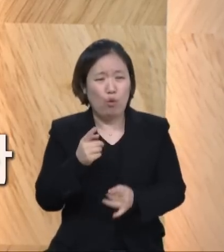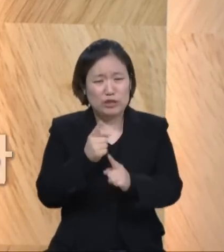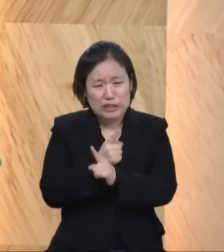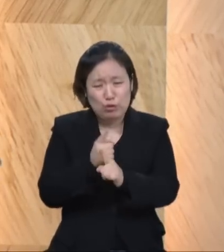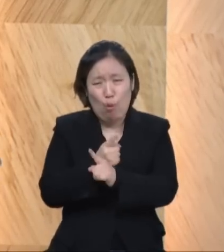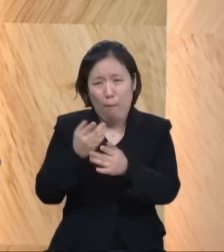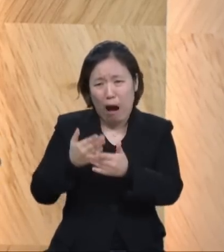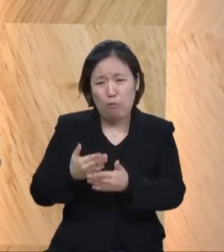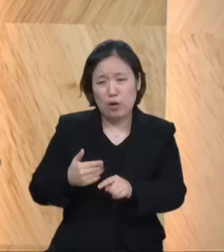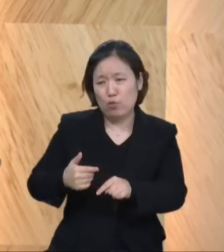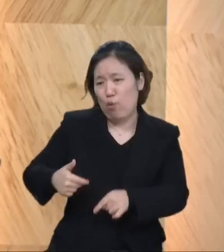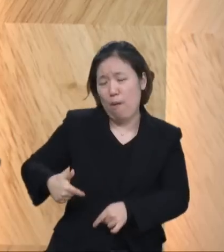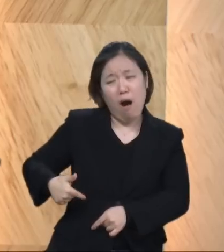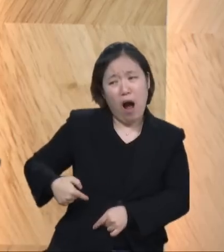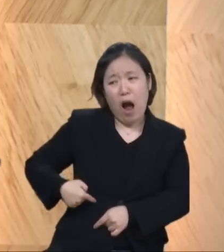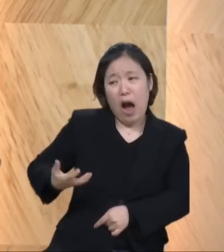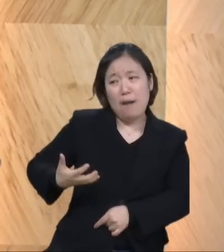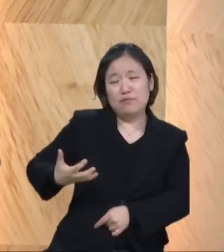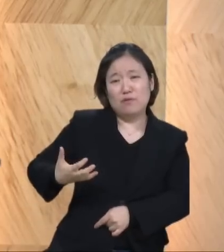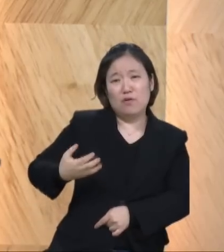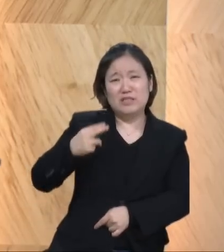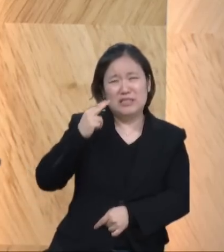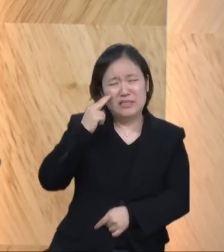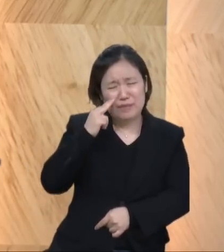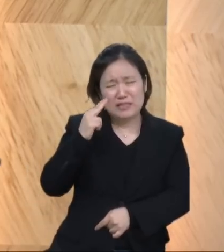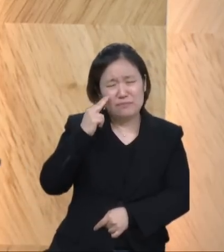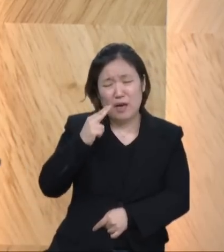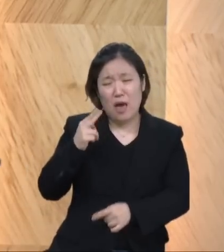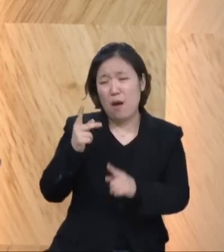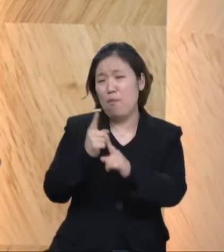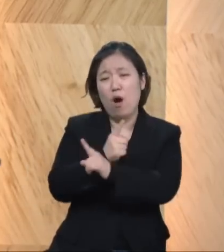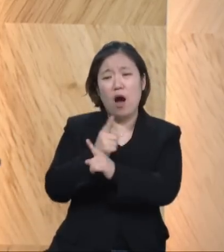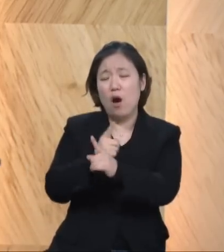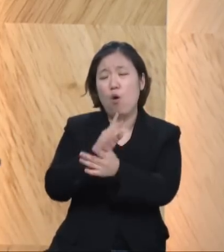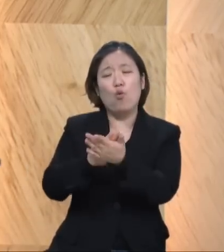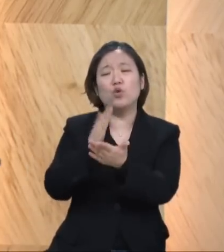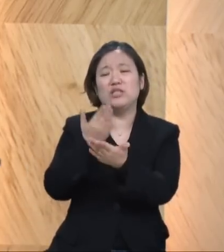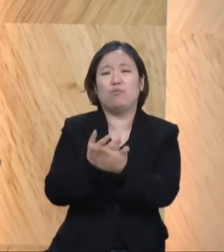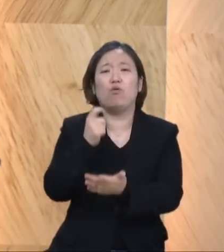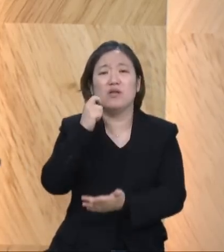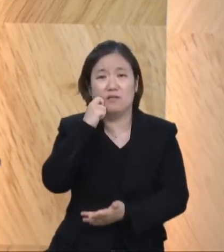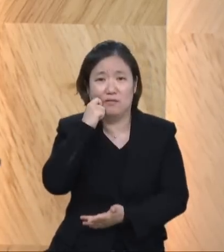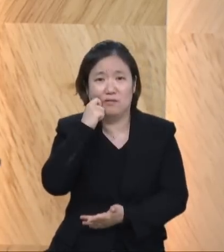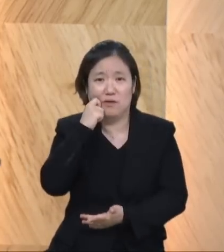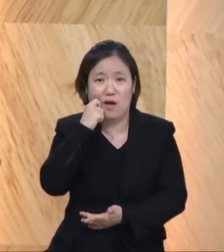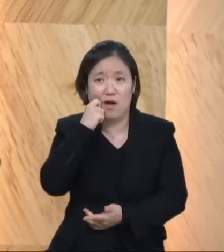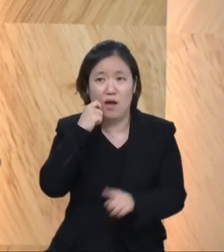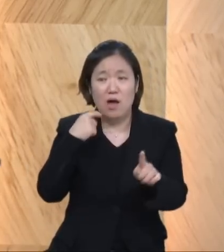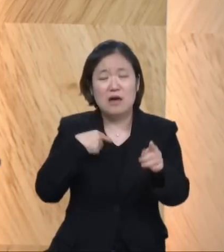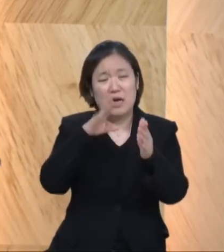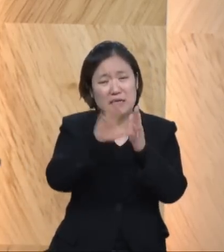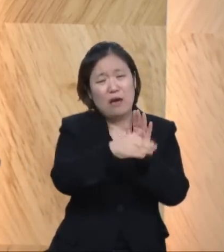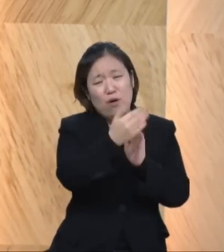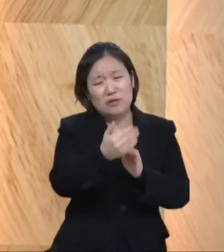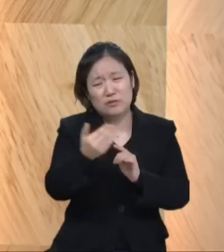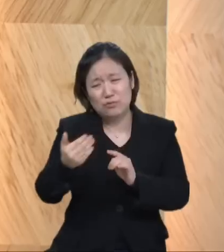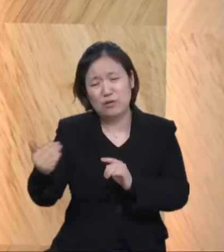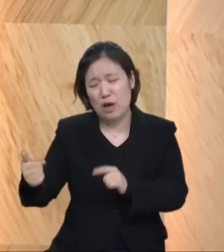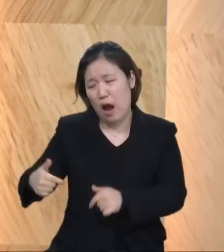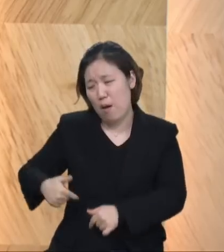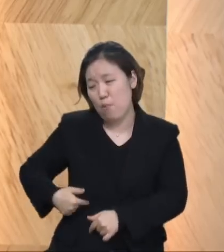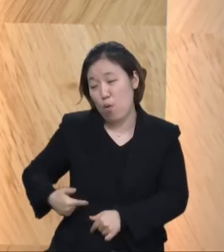치료를 받아도 속병이 낫지를 않았더라 그렇게 세월이 지난 뒤에 복통이